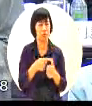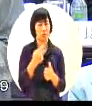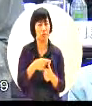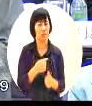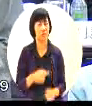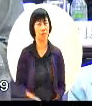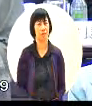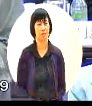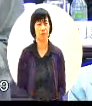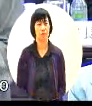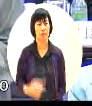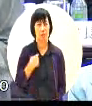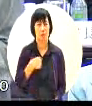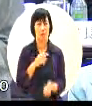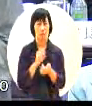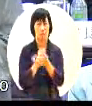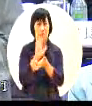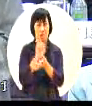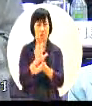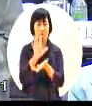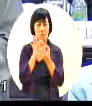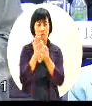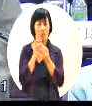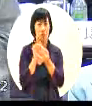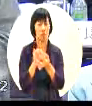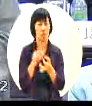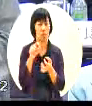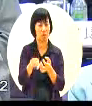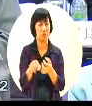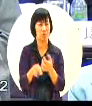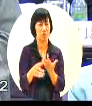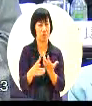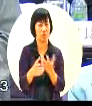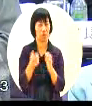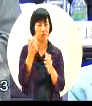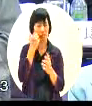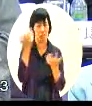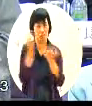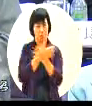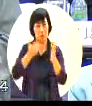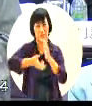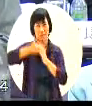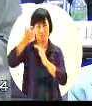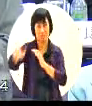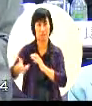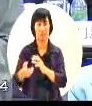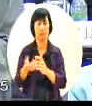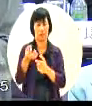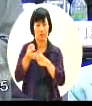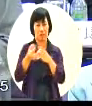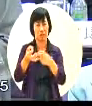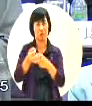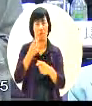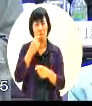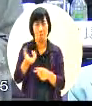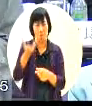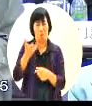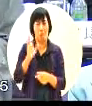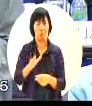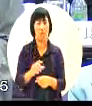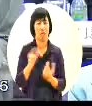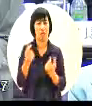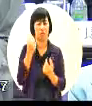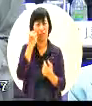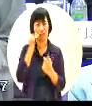甲王言报告，就是讲遮要迁徙遮。迄经费拢是足济，我看阮的民政